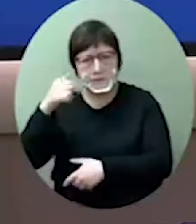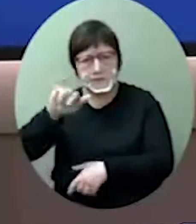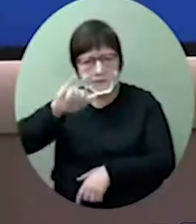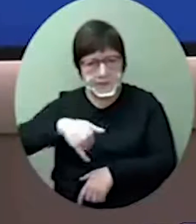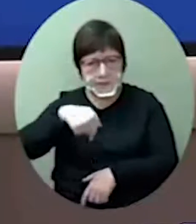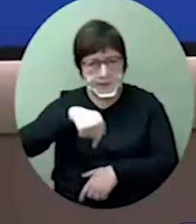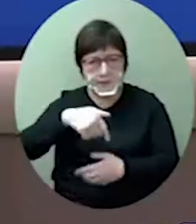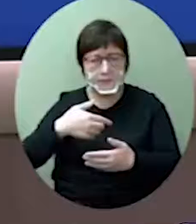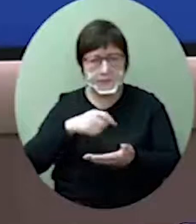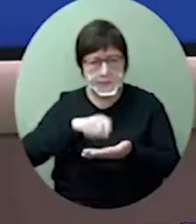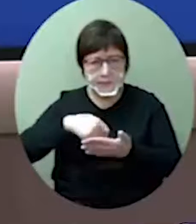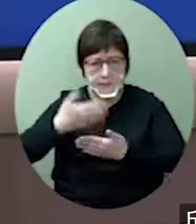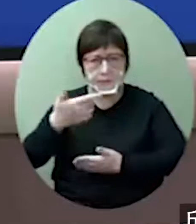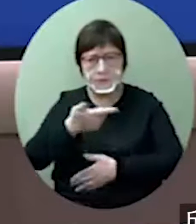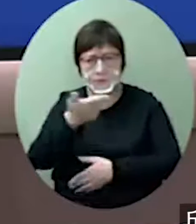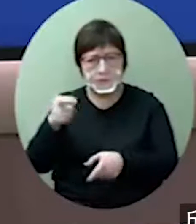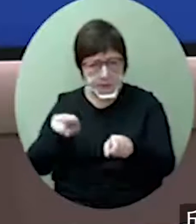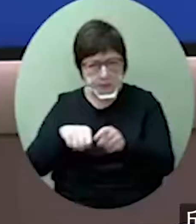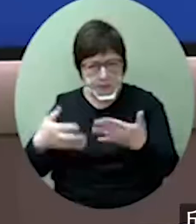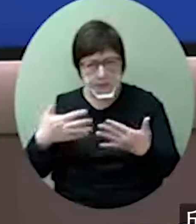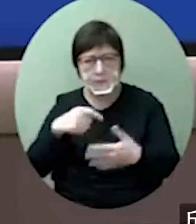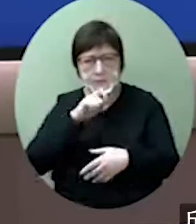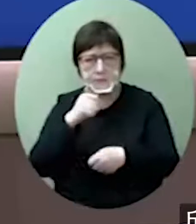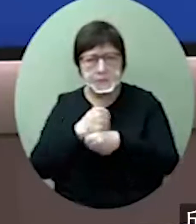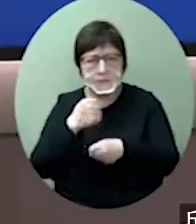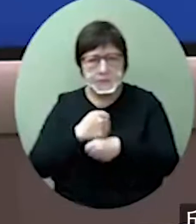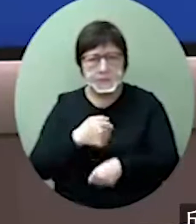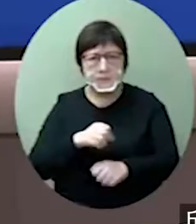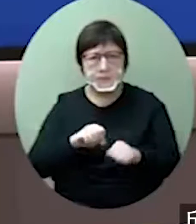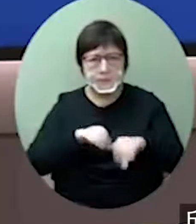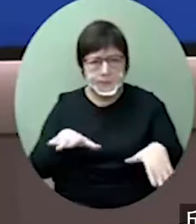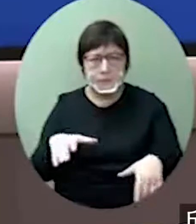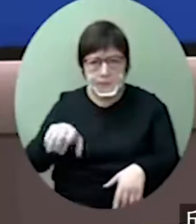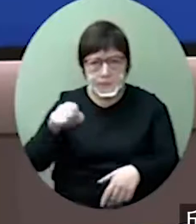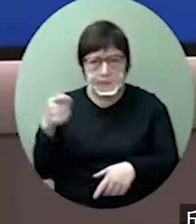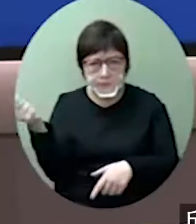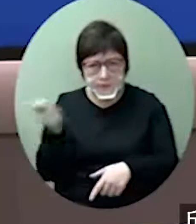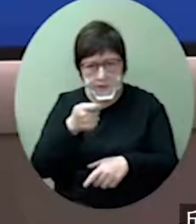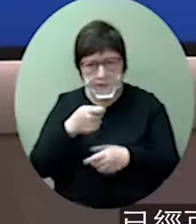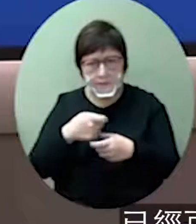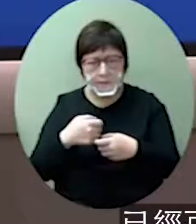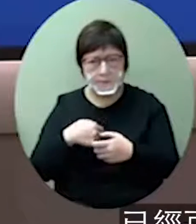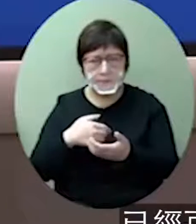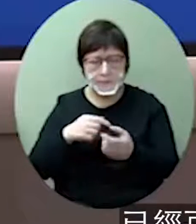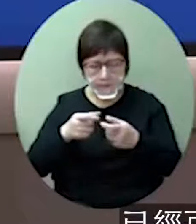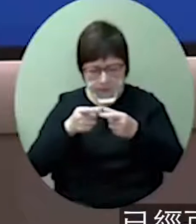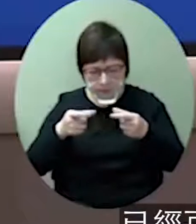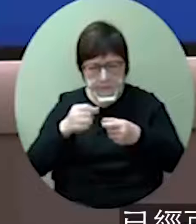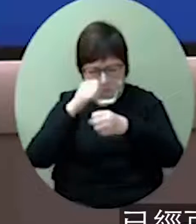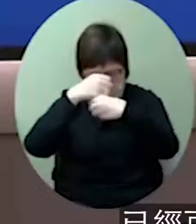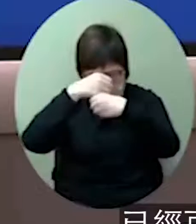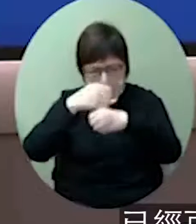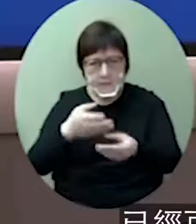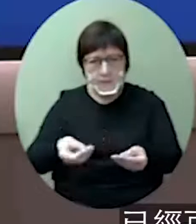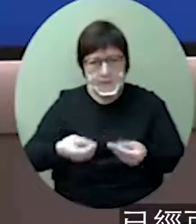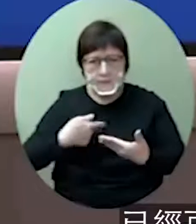分同事咧都係日日做嘅。咁所以呢一種咁廣泛使用快速抗原檢測咧，已經俾我哋可